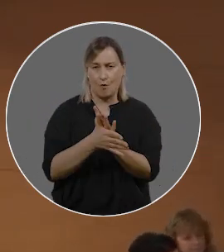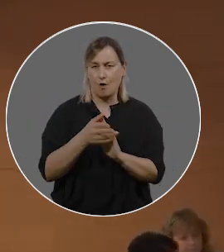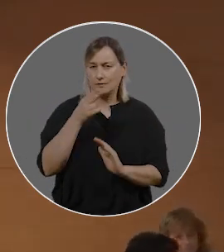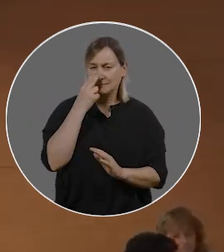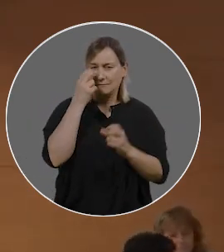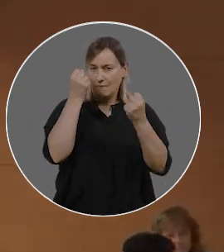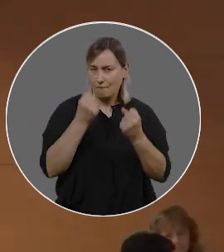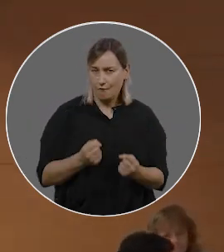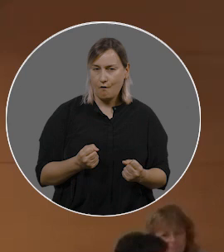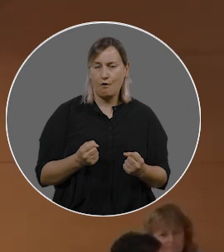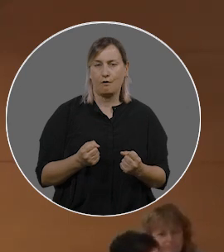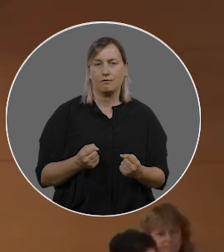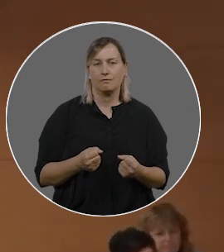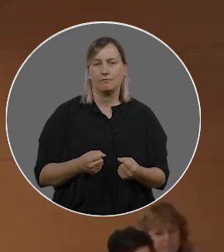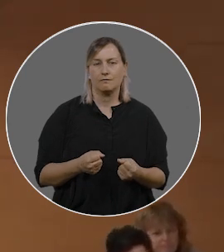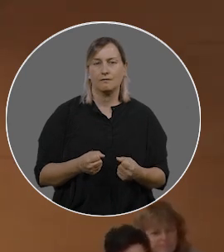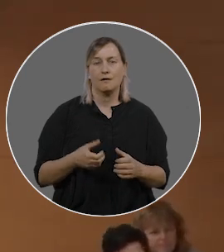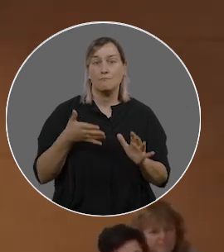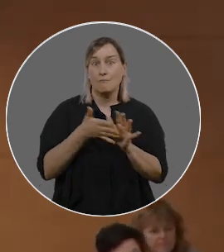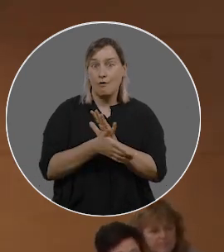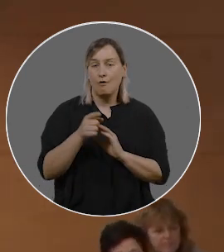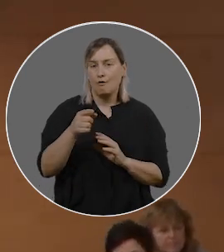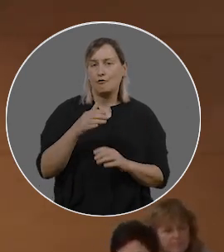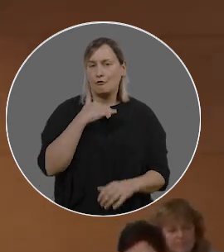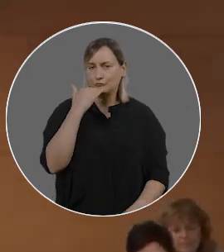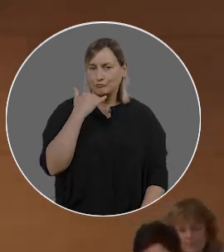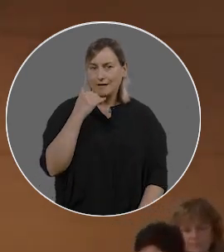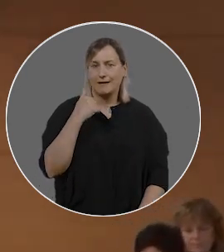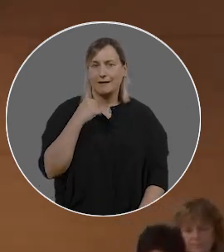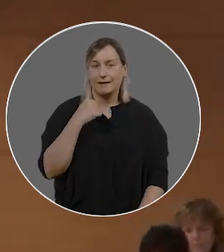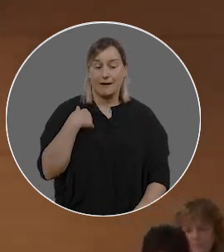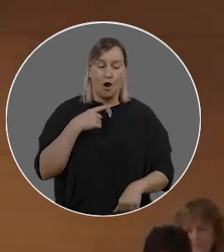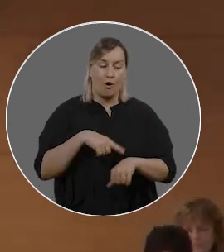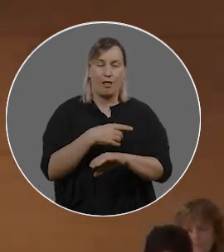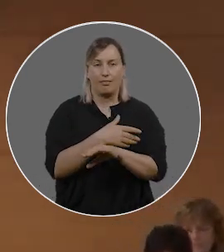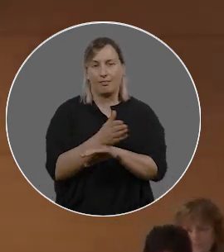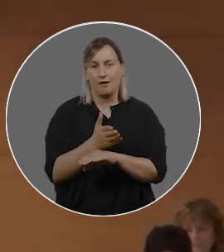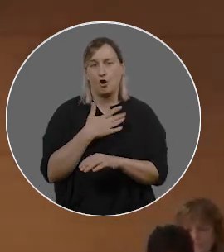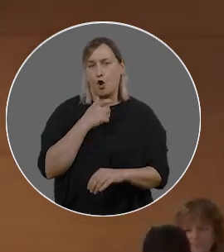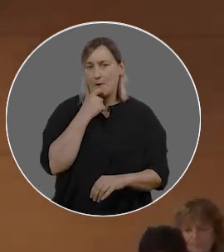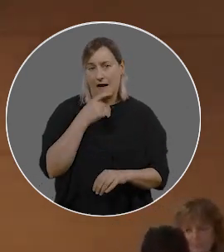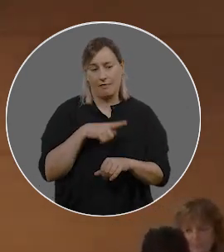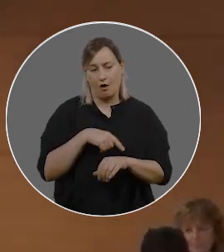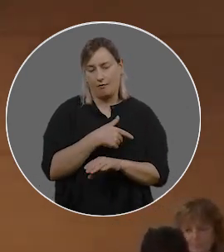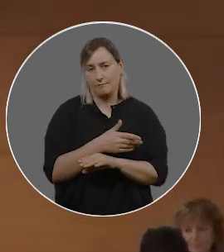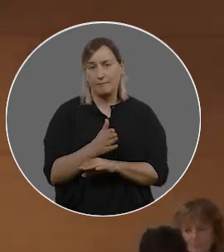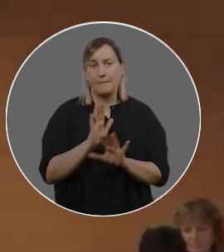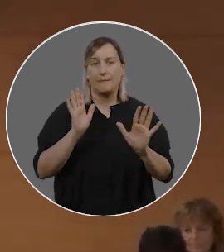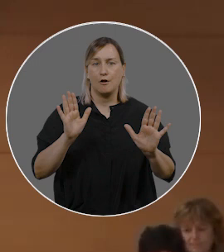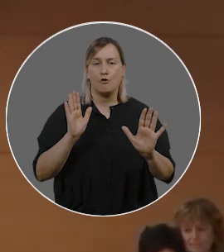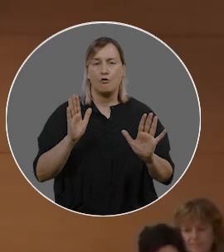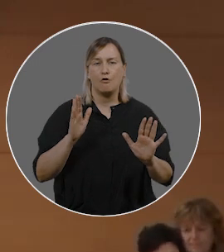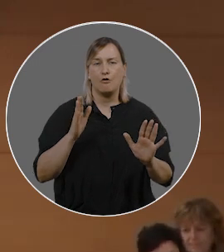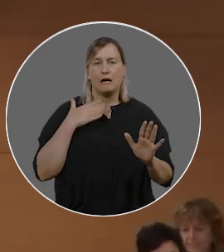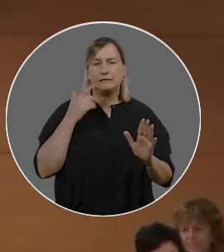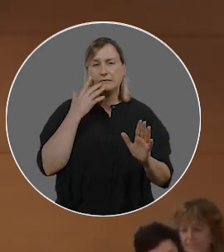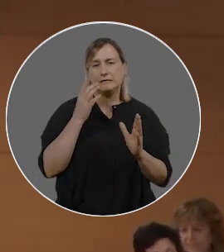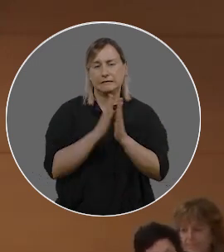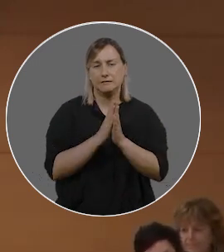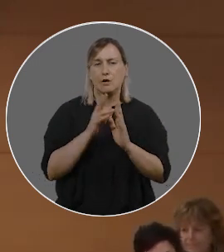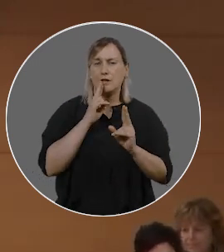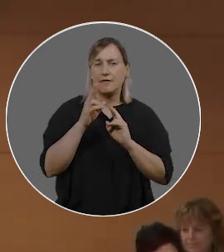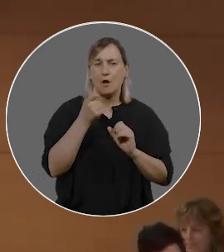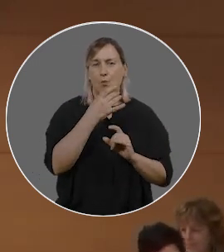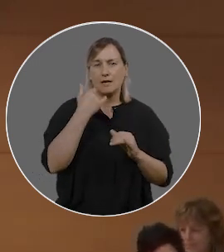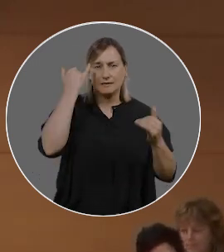avui, perquè ha estat molt interessant i molt enriquidor, perquè ja sé que ens passem de l'hora i no m'agrada passar-me de l'hora, però deixeu-me